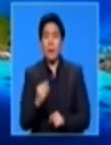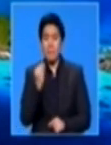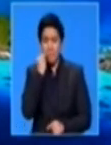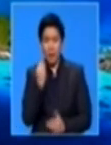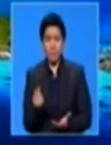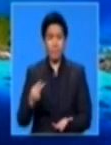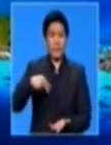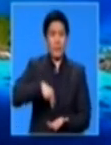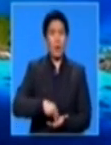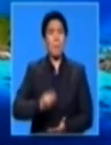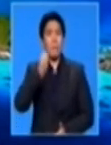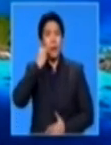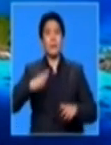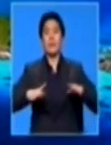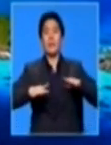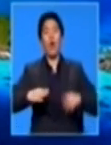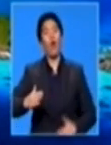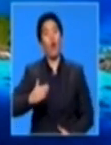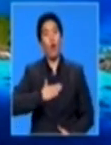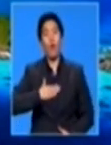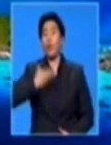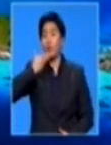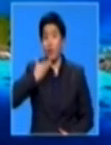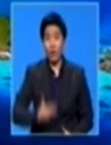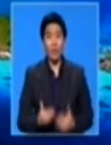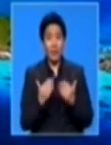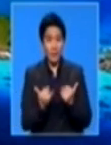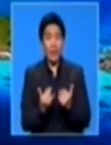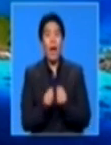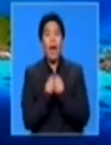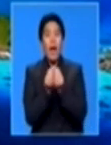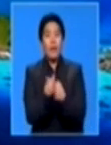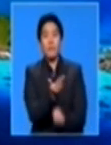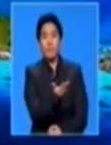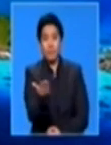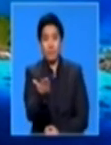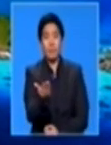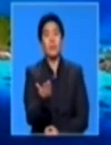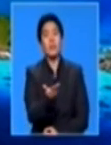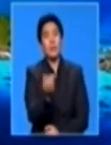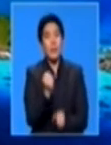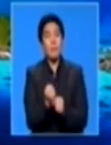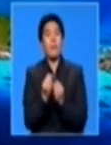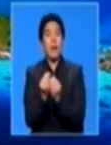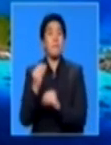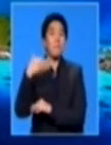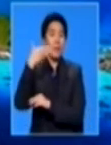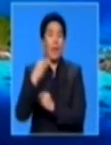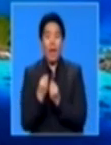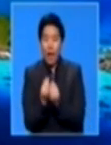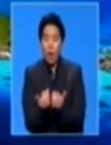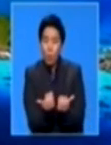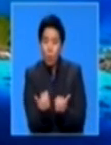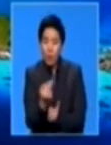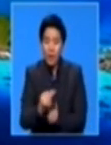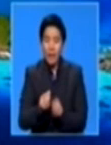างเป็นอิสระเสรีภาพมาโดยตลอดนะครับขอให้ท่านทำอะไรให้กับ ประเทศชาติลูกหลานเผื่อแผ่คน